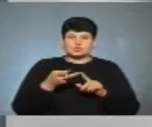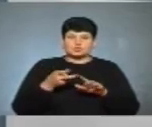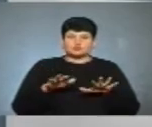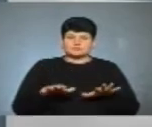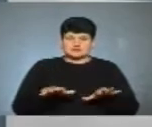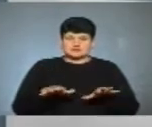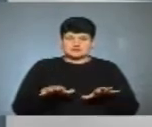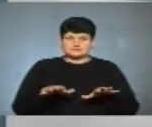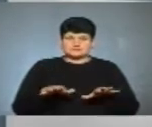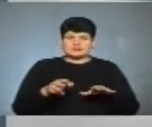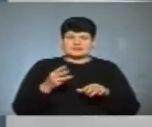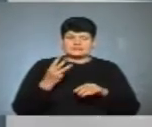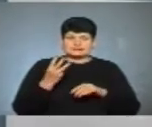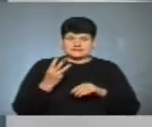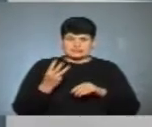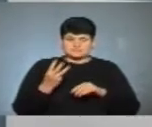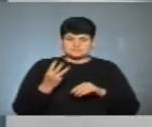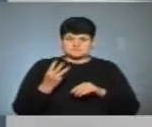місці 3